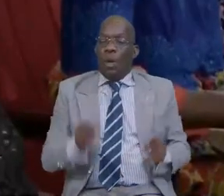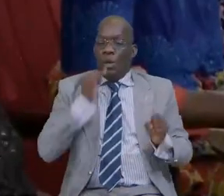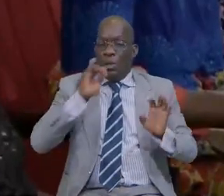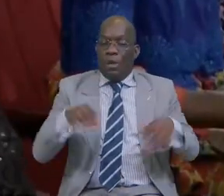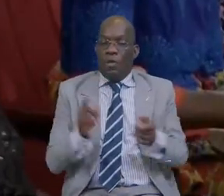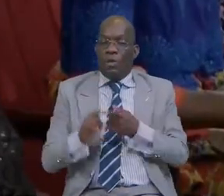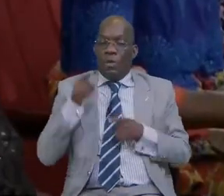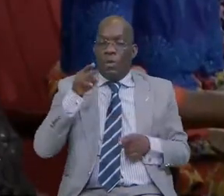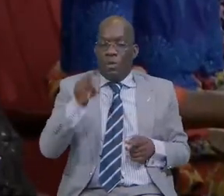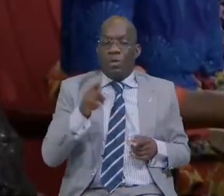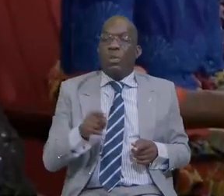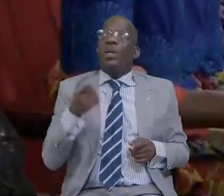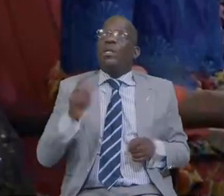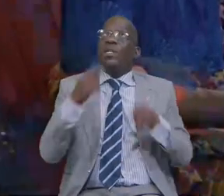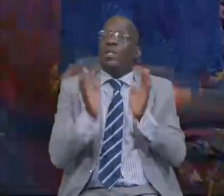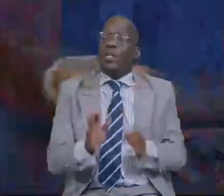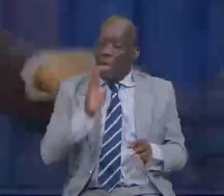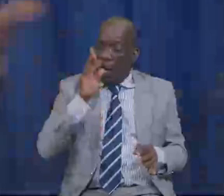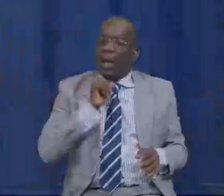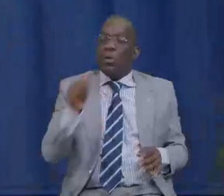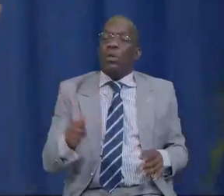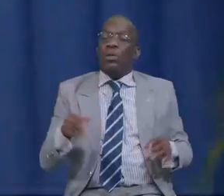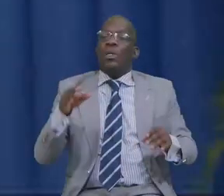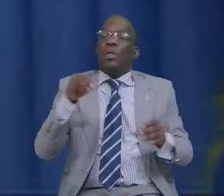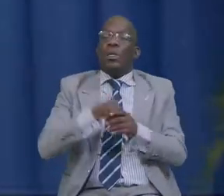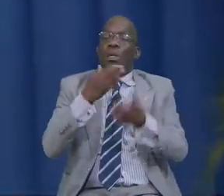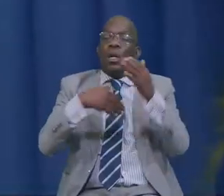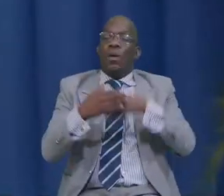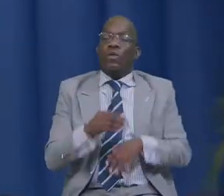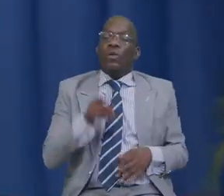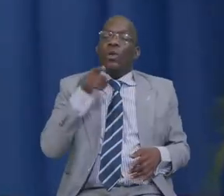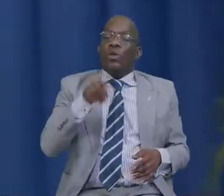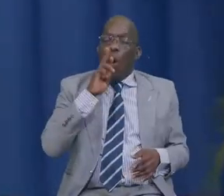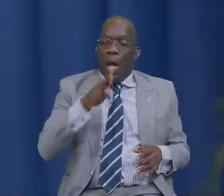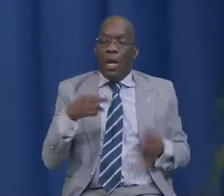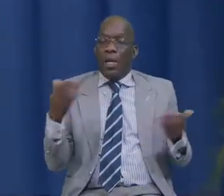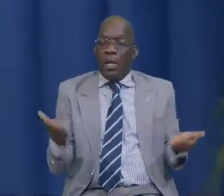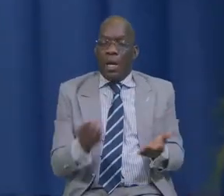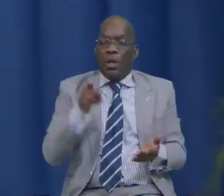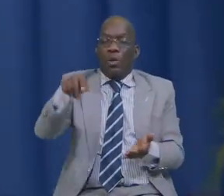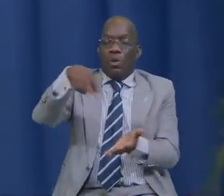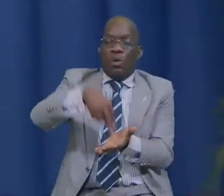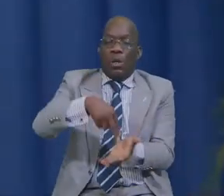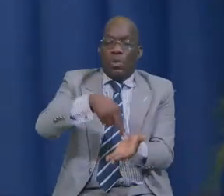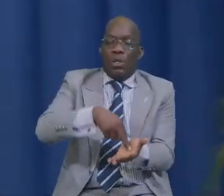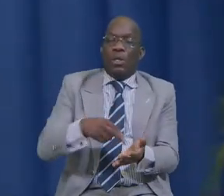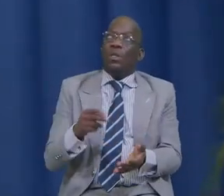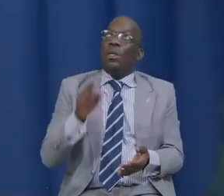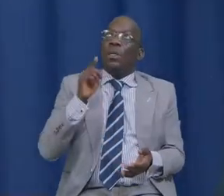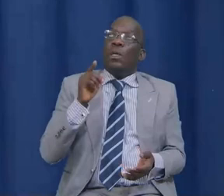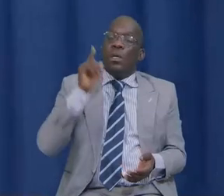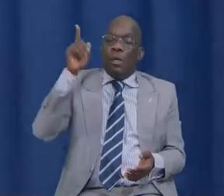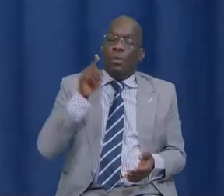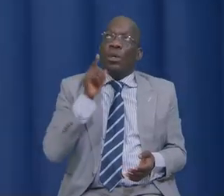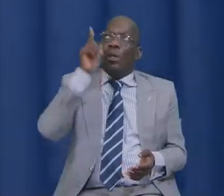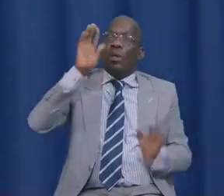sont pas au ciel. Et lui, il est reparti au ciel. Et toi, tu es ici. Et tu le représentes. Et il